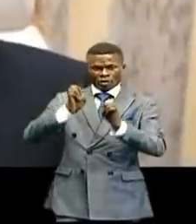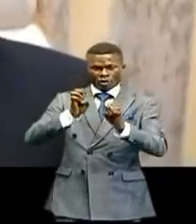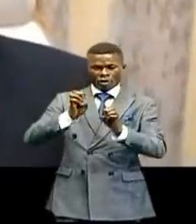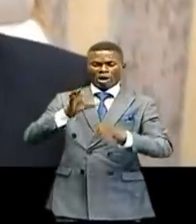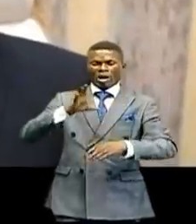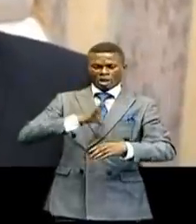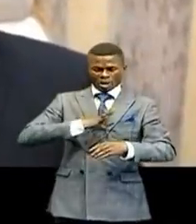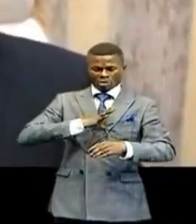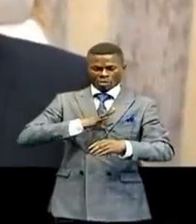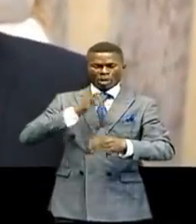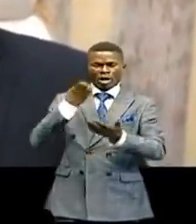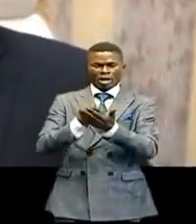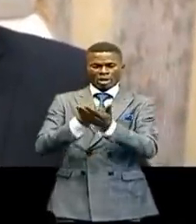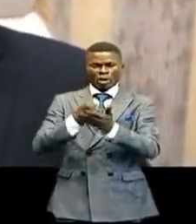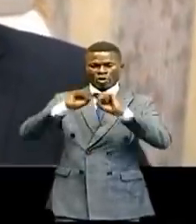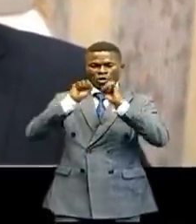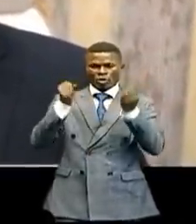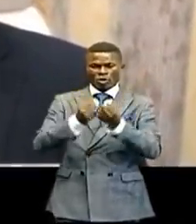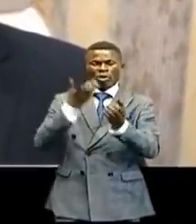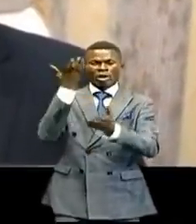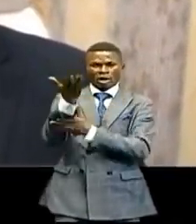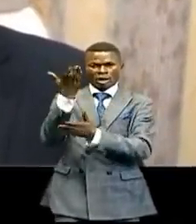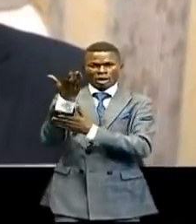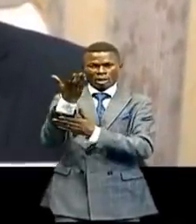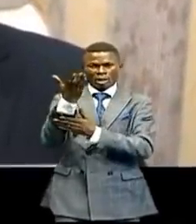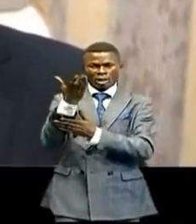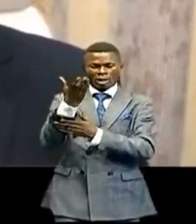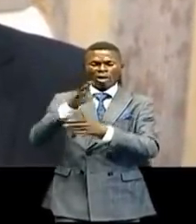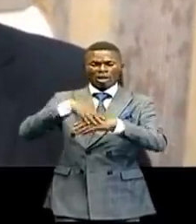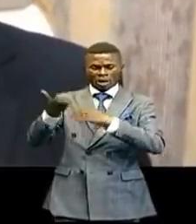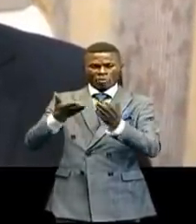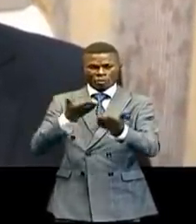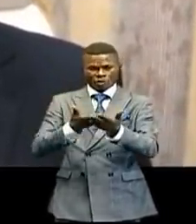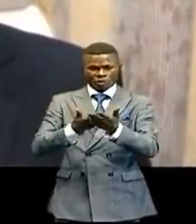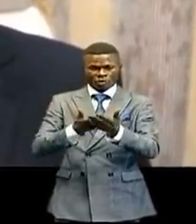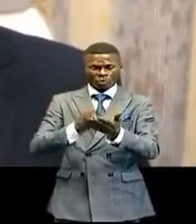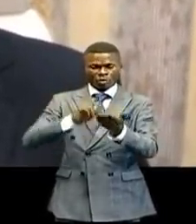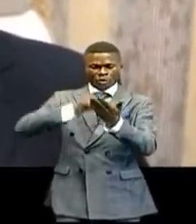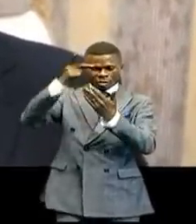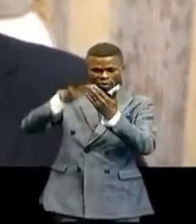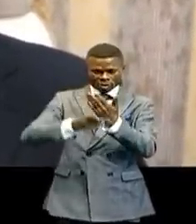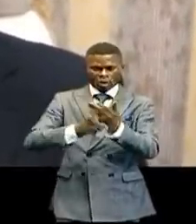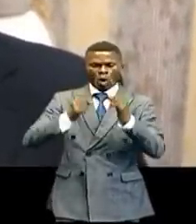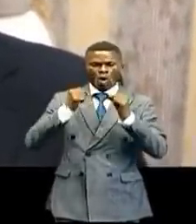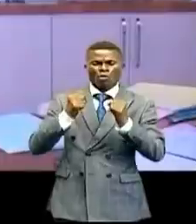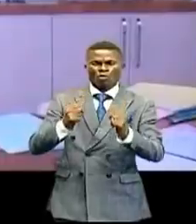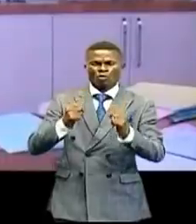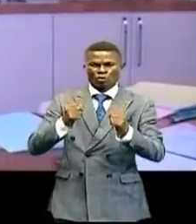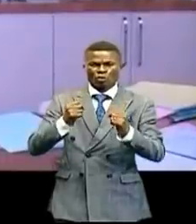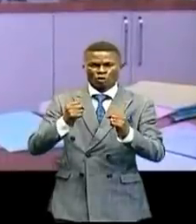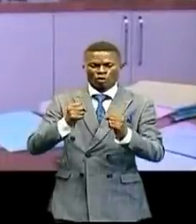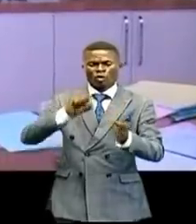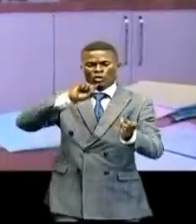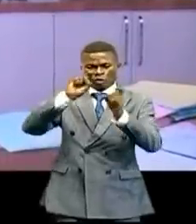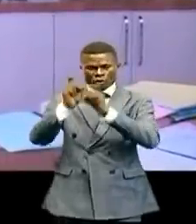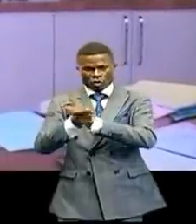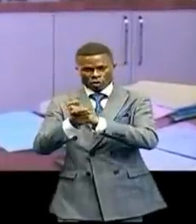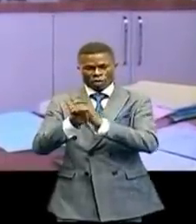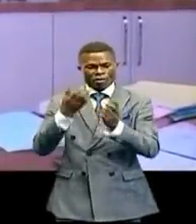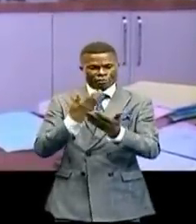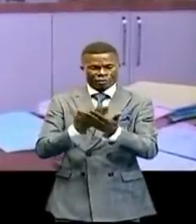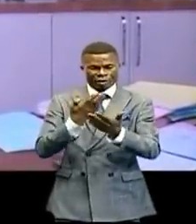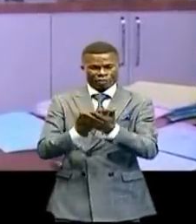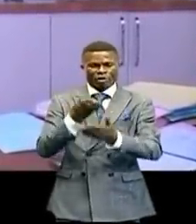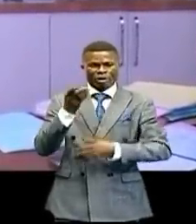chocs socio-économiques. Les recommandations et appels à l'action pour une planification solide de la transformation